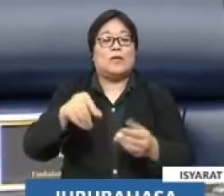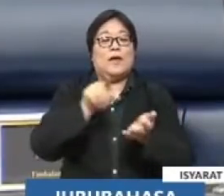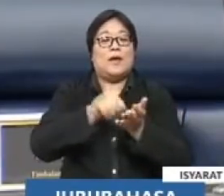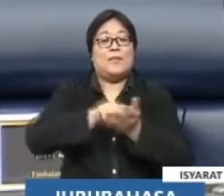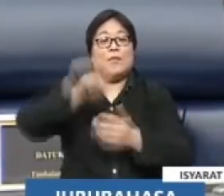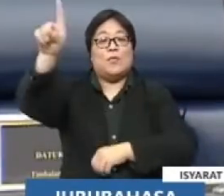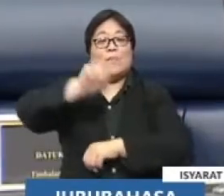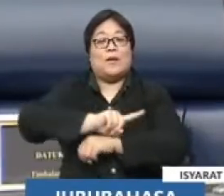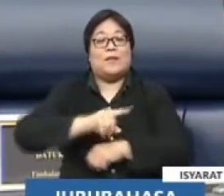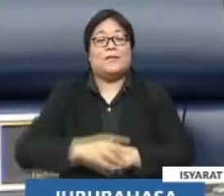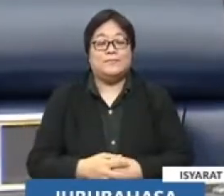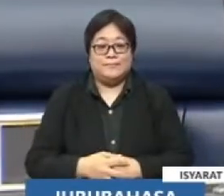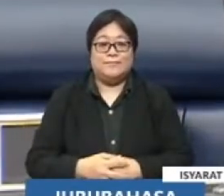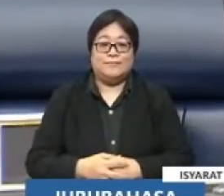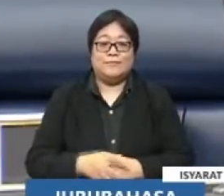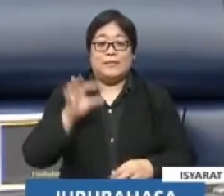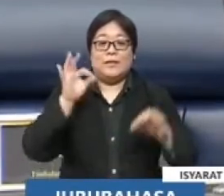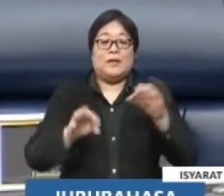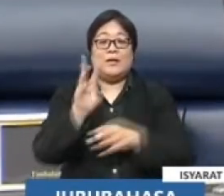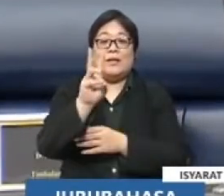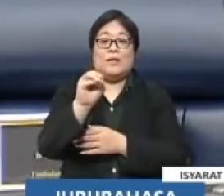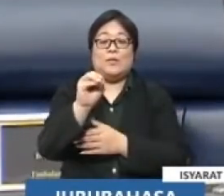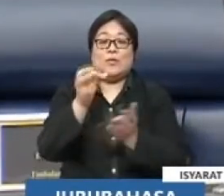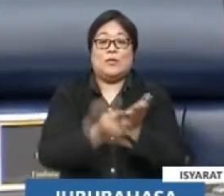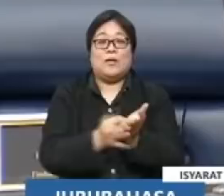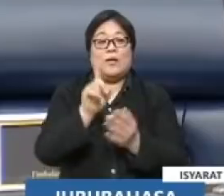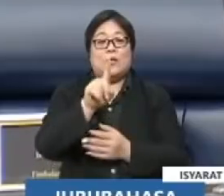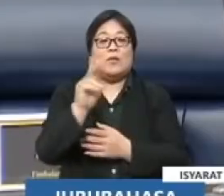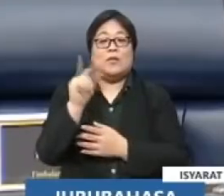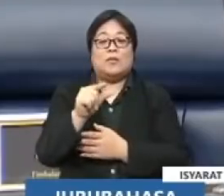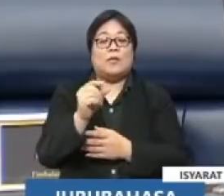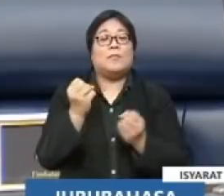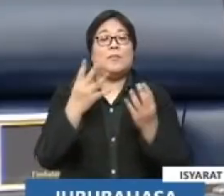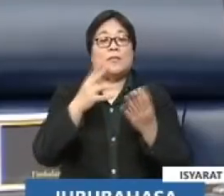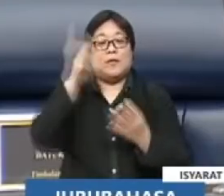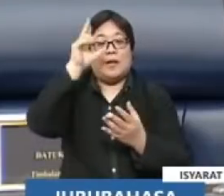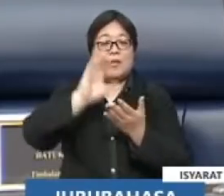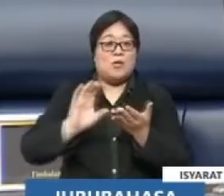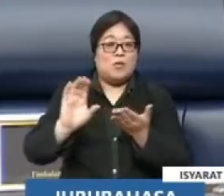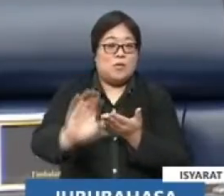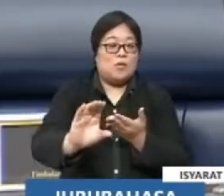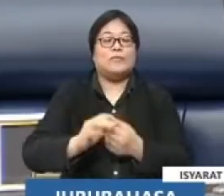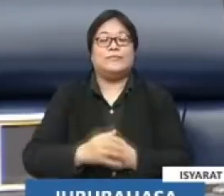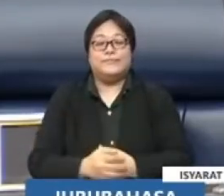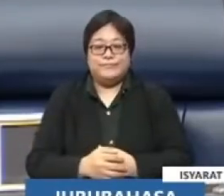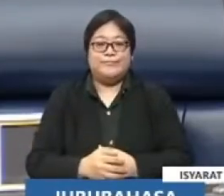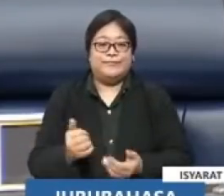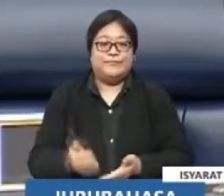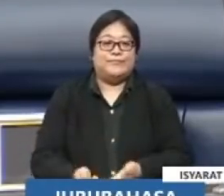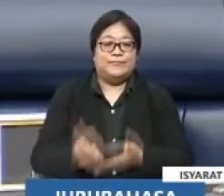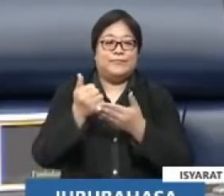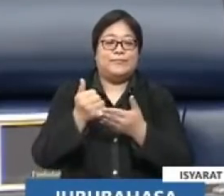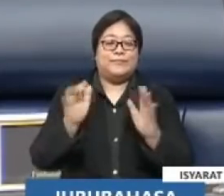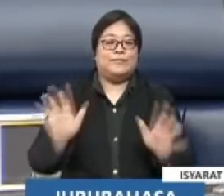ayam sehari. Jadi kalau 60 sen di 1 kilo, memang berapa banyak kerajaan perlu belanjakan untuk